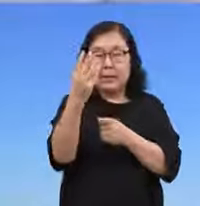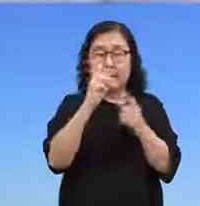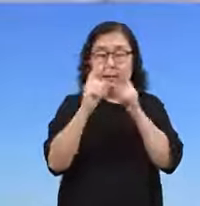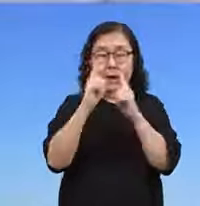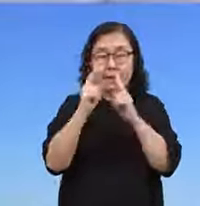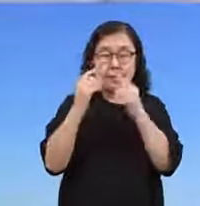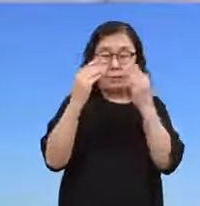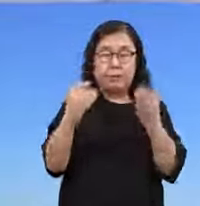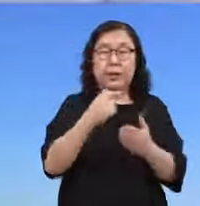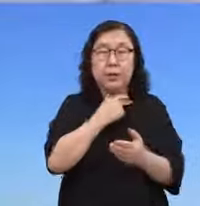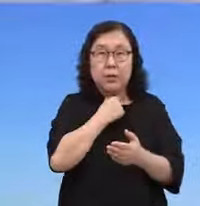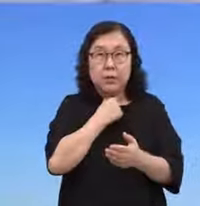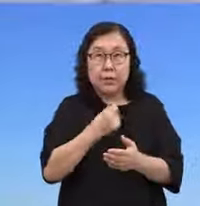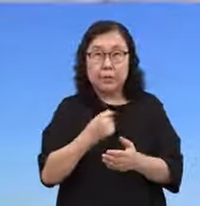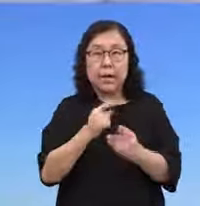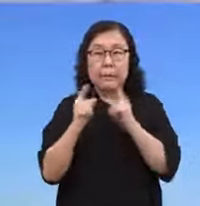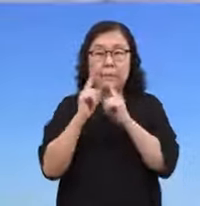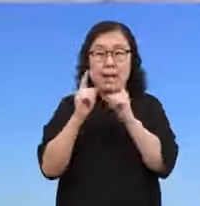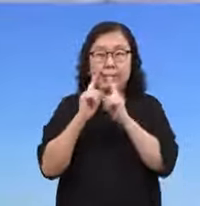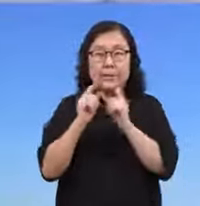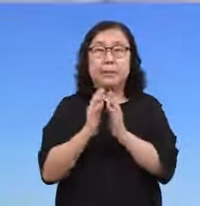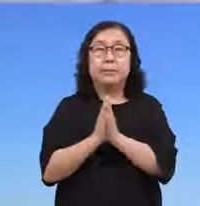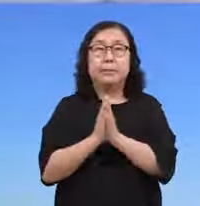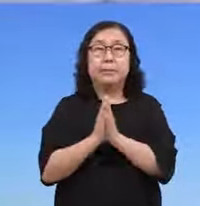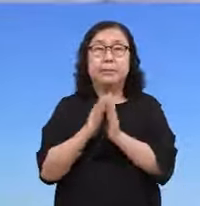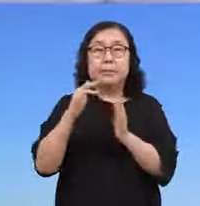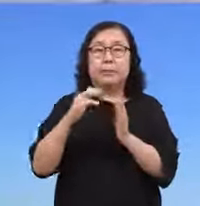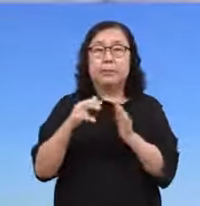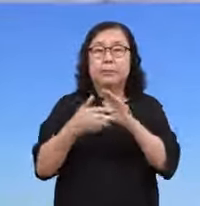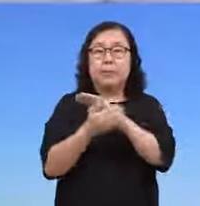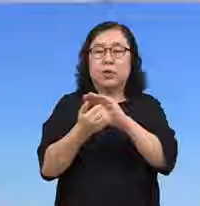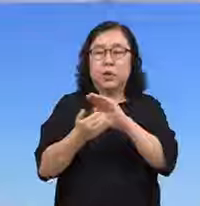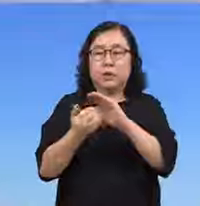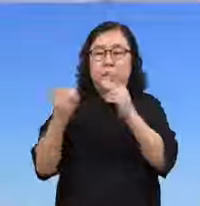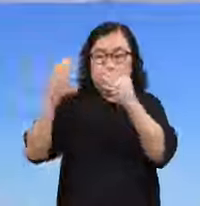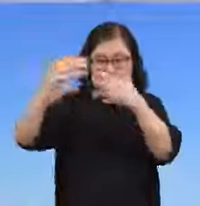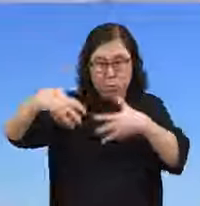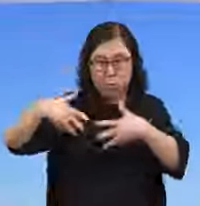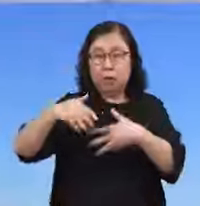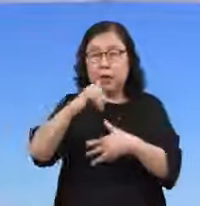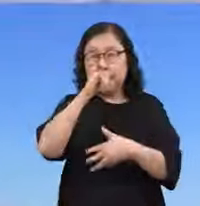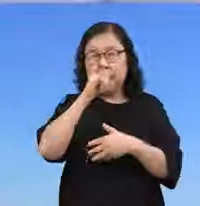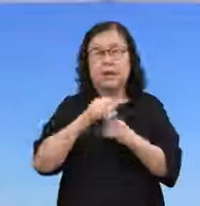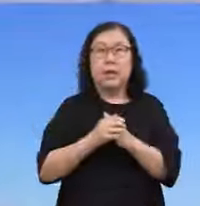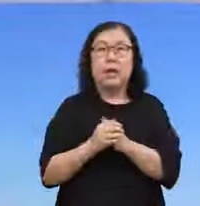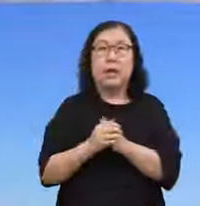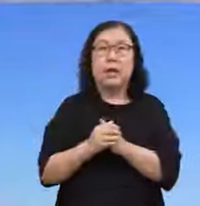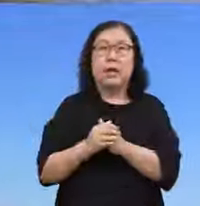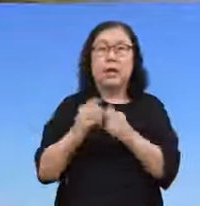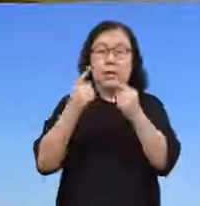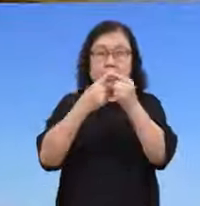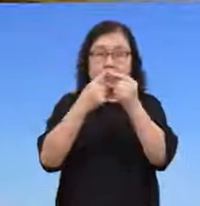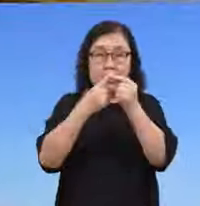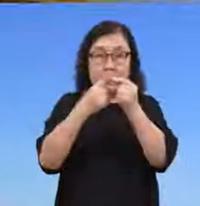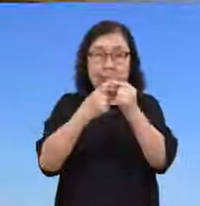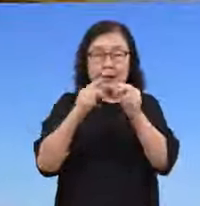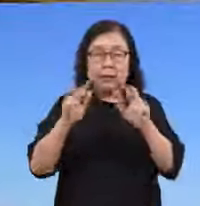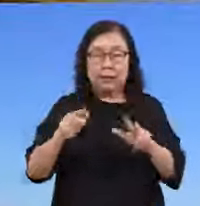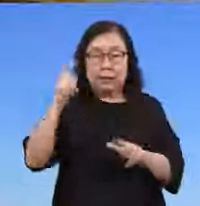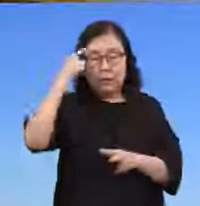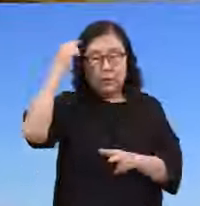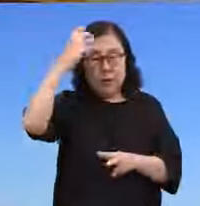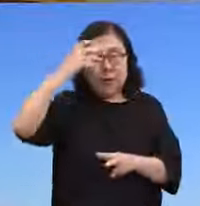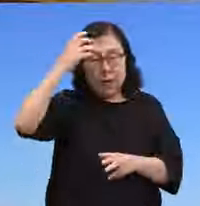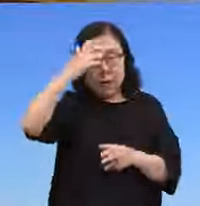합니다. 전신갑주를 입으라는 이 말씀과 관련한 전제가 세 가지 있는데, 첫 번째 전제가 뭐냐? 지금은